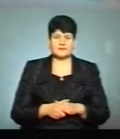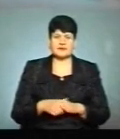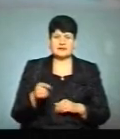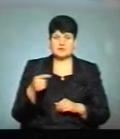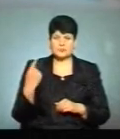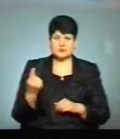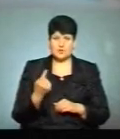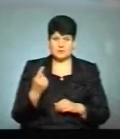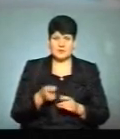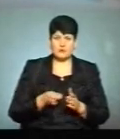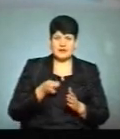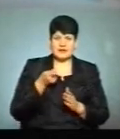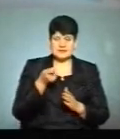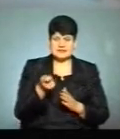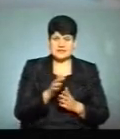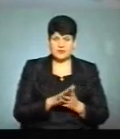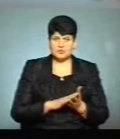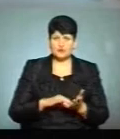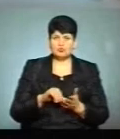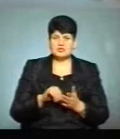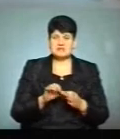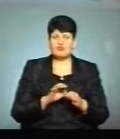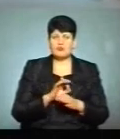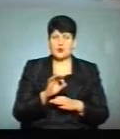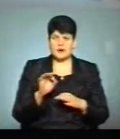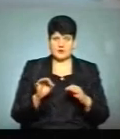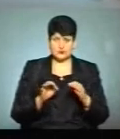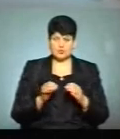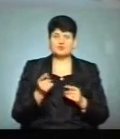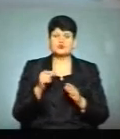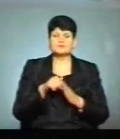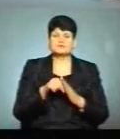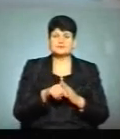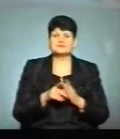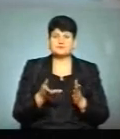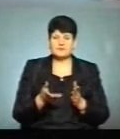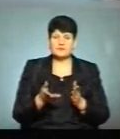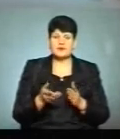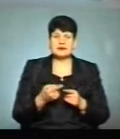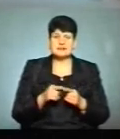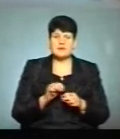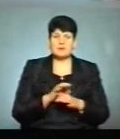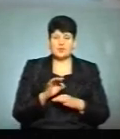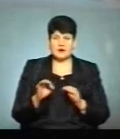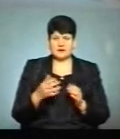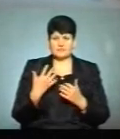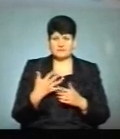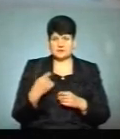Тернопільська область подала заявку щодо участі в такому проєкті. В чому його особливість? Цей проєкт вже триває в